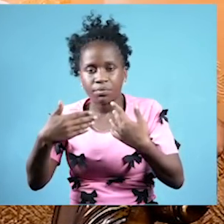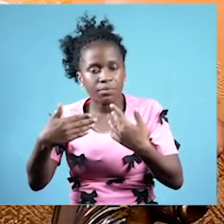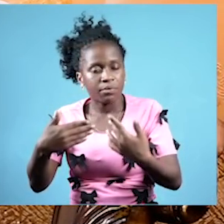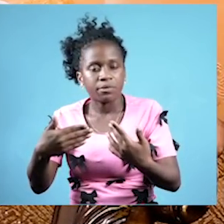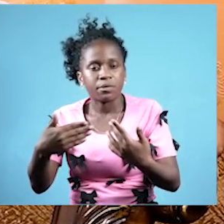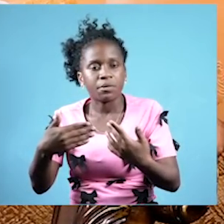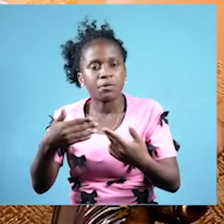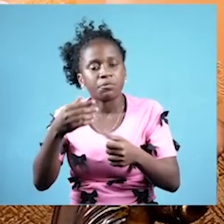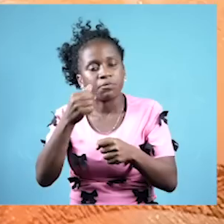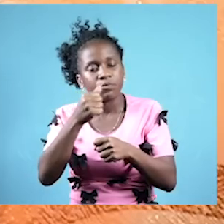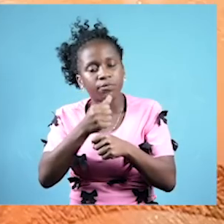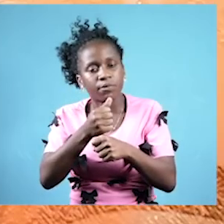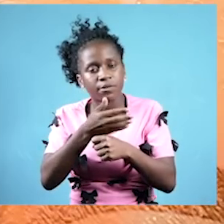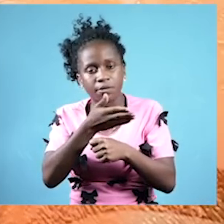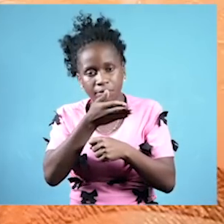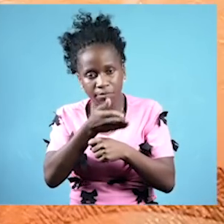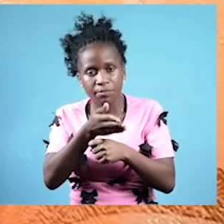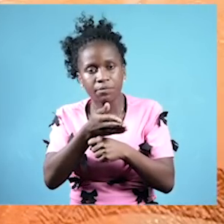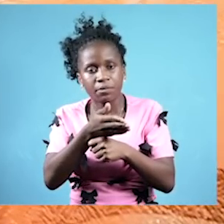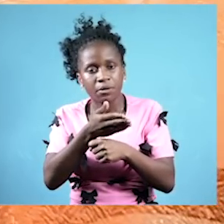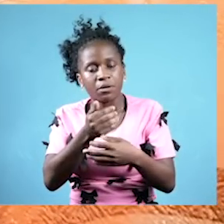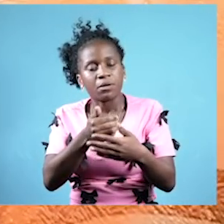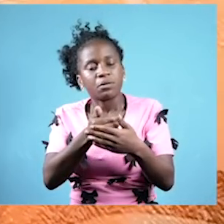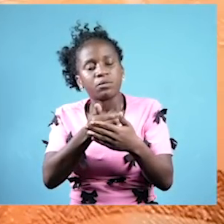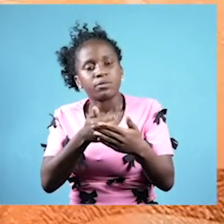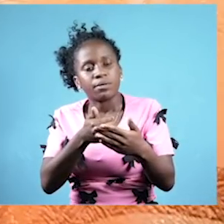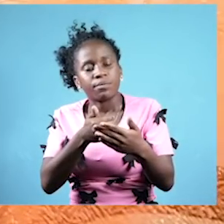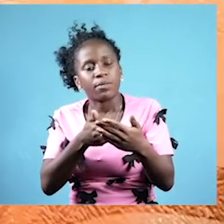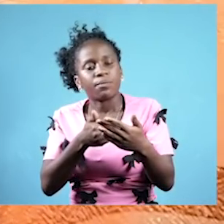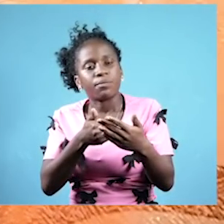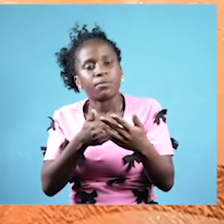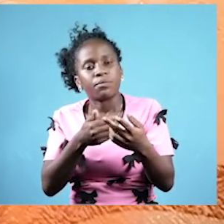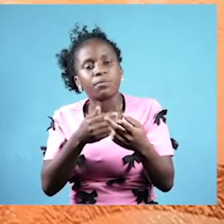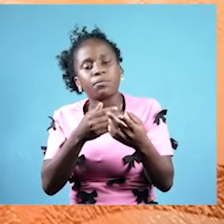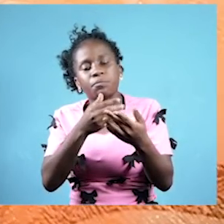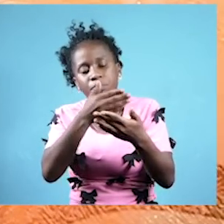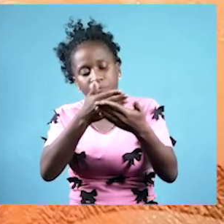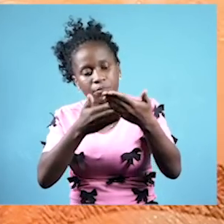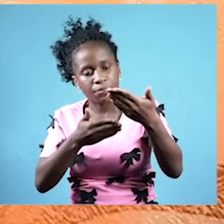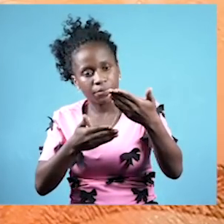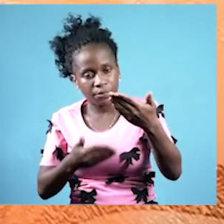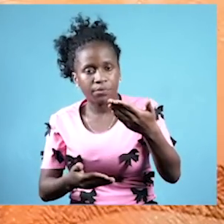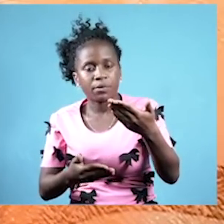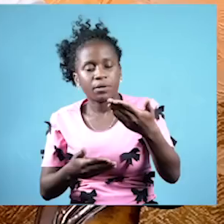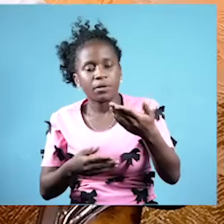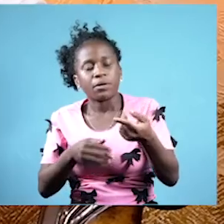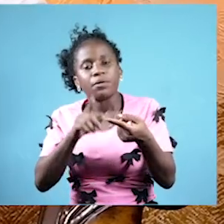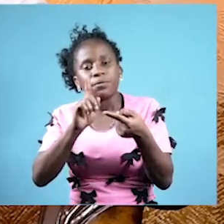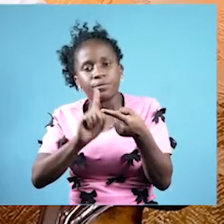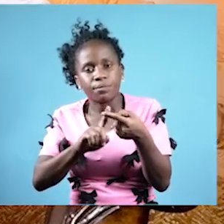nisingeweza kufanya hivyo kwa sababu kubwa tatu. Sababu ya kwanza